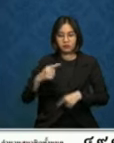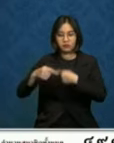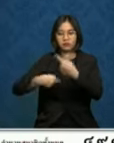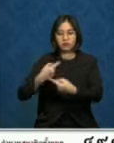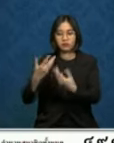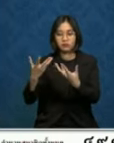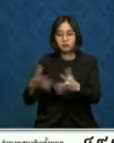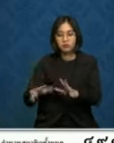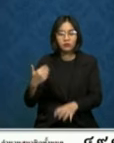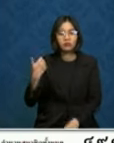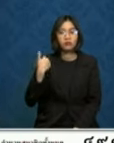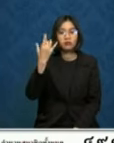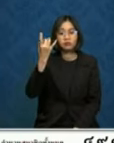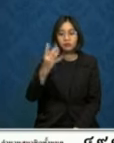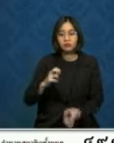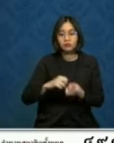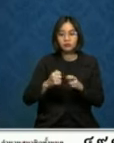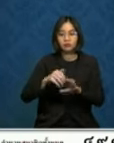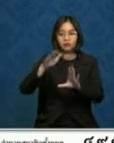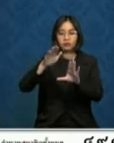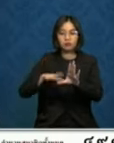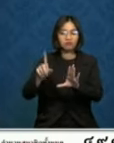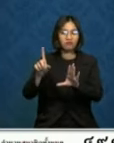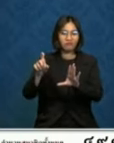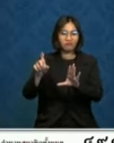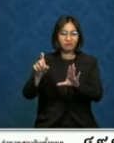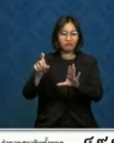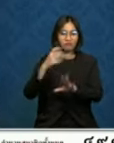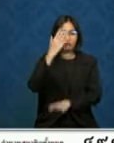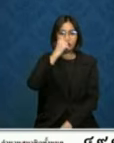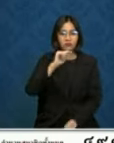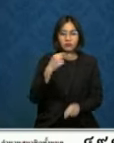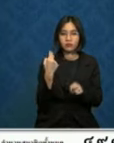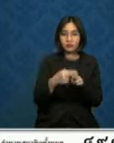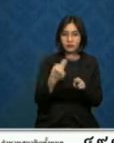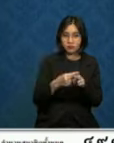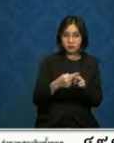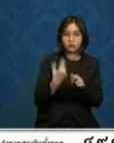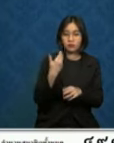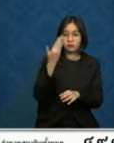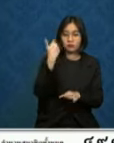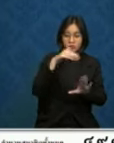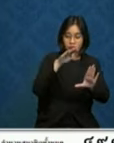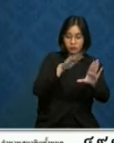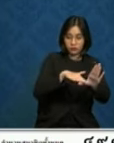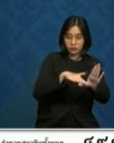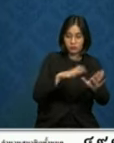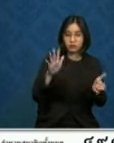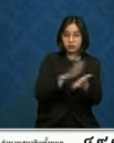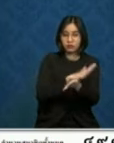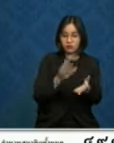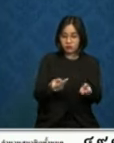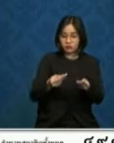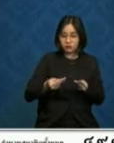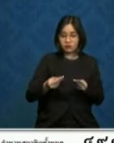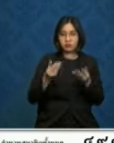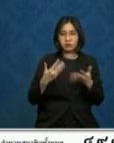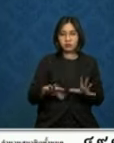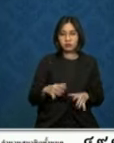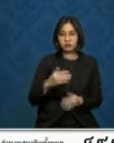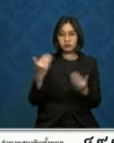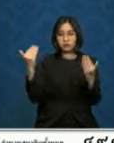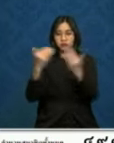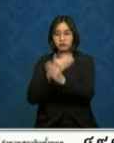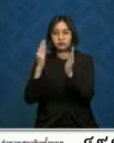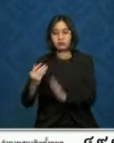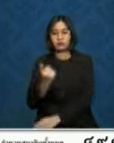ไรขึ้นครับเขาลงทะเบียนไม่ได้ครับเพราะว่าชื่อที่เขาเคยได้ลงทะเบียนแล้วก็ได้เอกสารมาแล้วเนี่ยมันถูกเปลี่